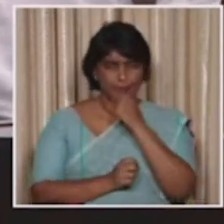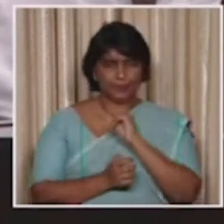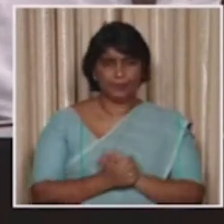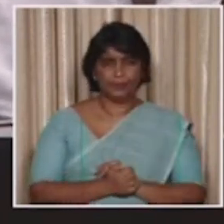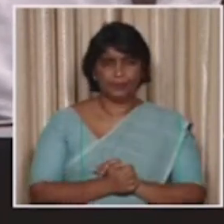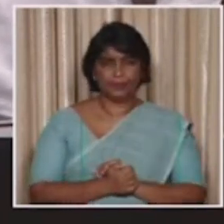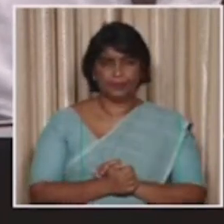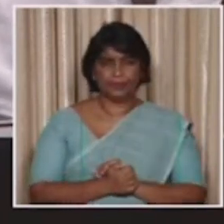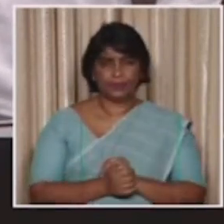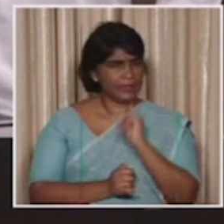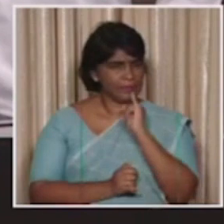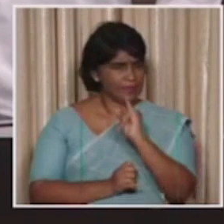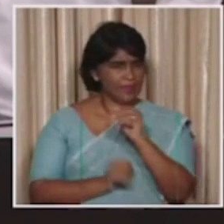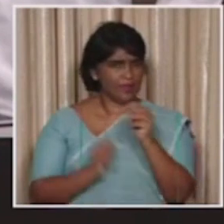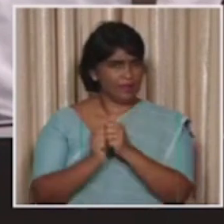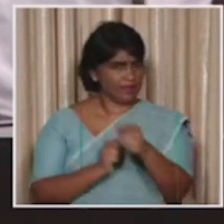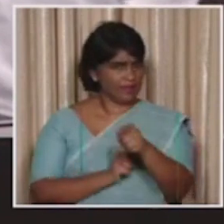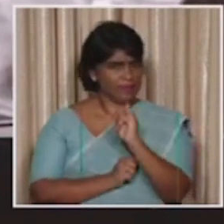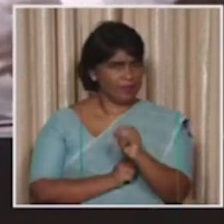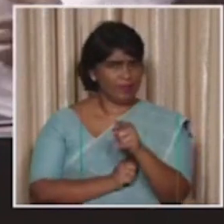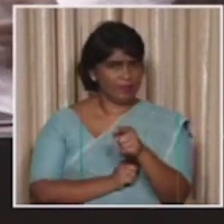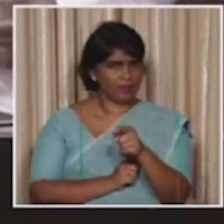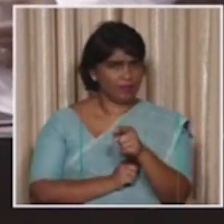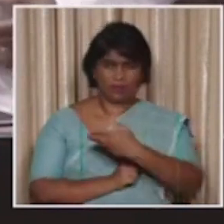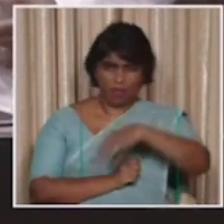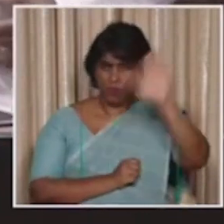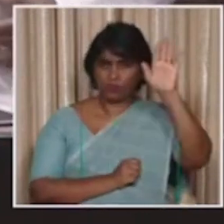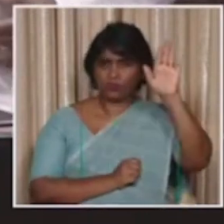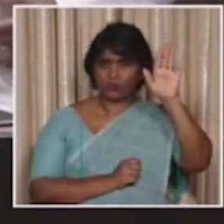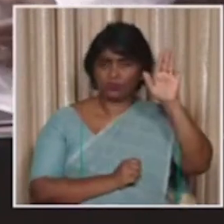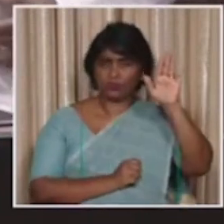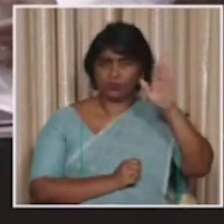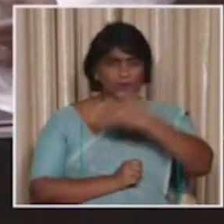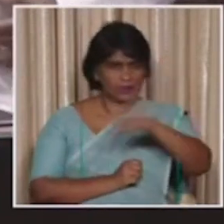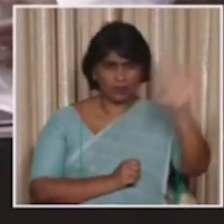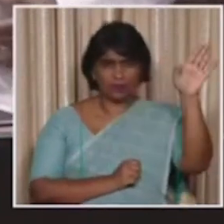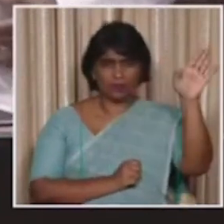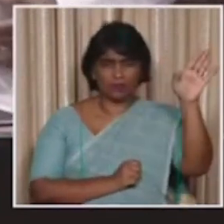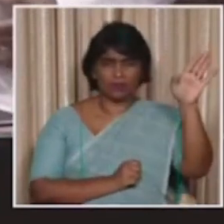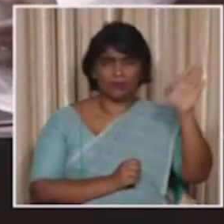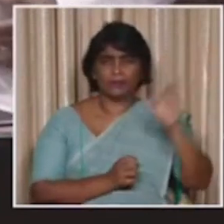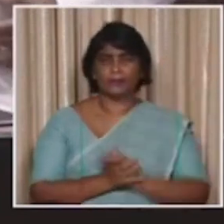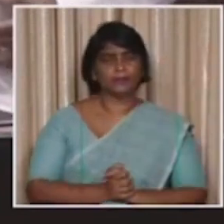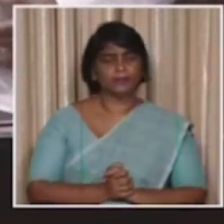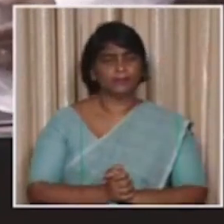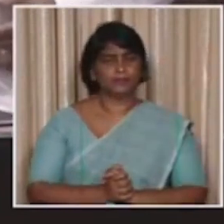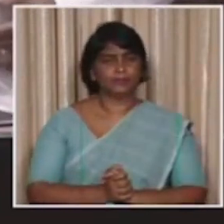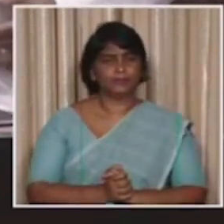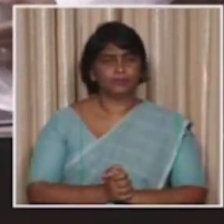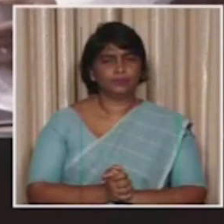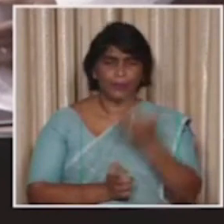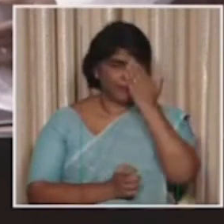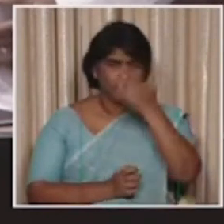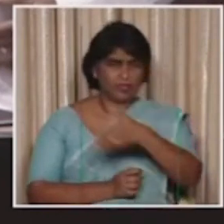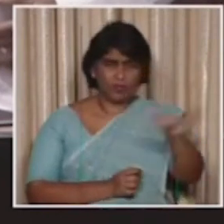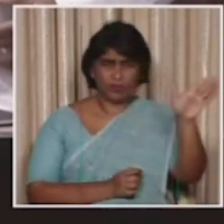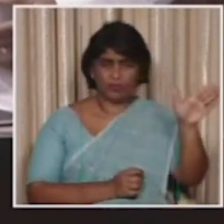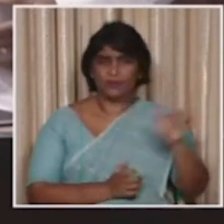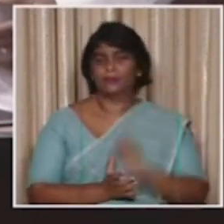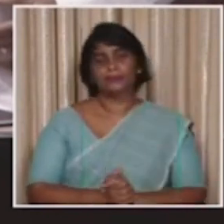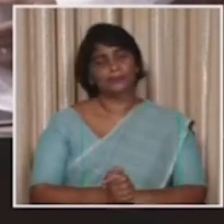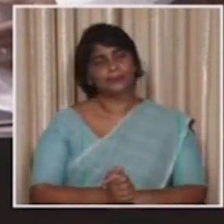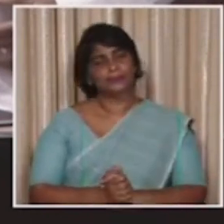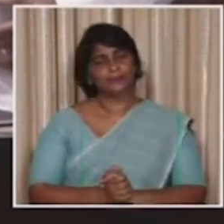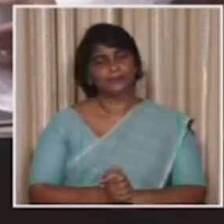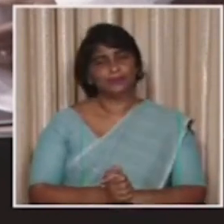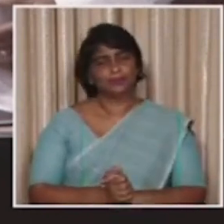මානපරු මන්ත්‍රීතුමා ඉතා අශෝභනයි කටයුත්ත තමුන්නාසල යන්න මෙතනින් කරුණාකරලා යන්න මෙතනින් කරුණාකරලා යන්න මෙතනින්